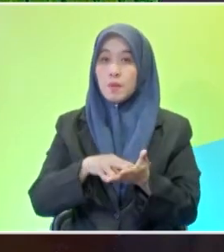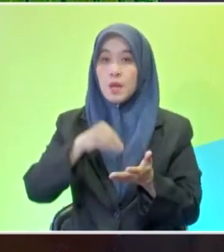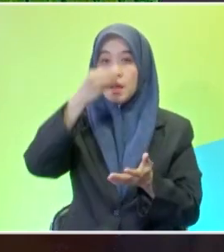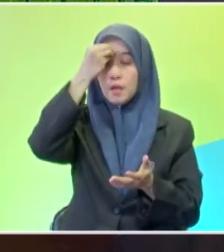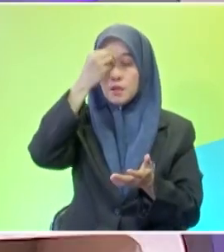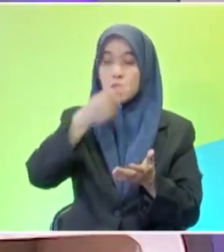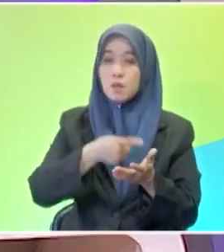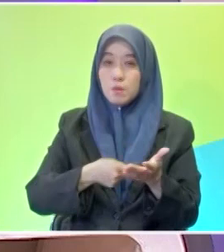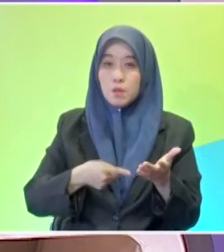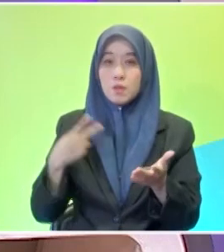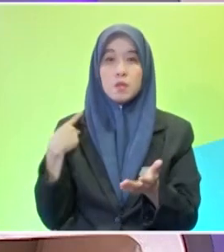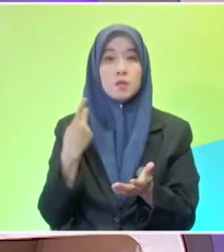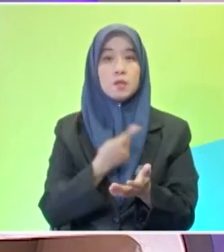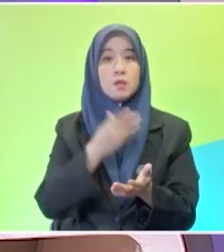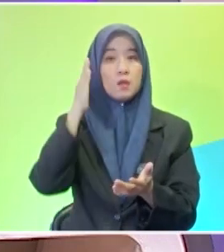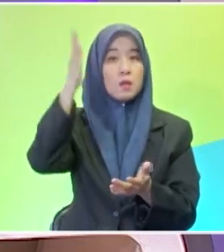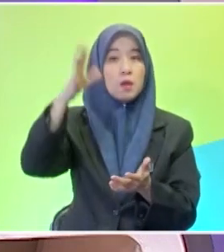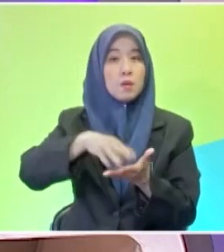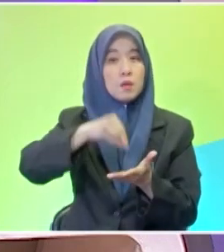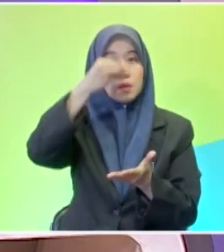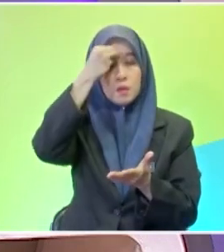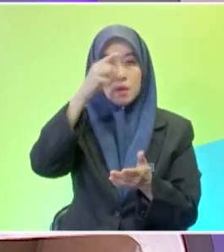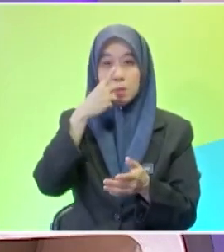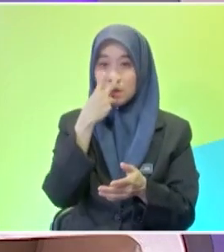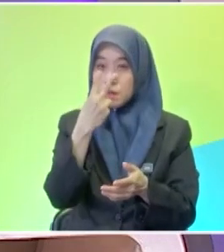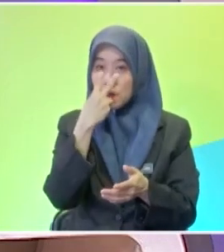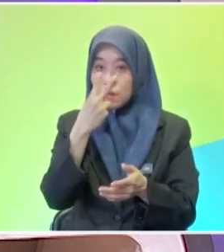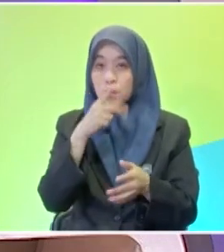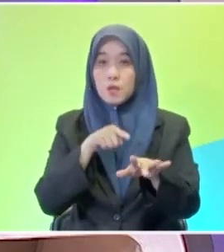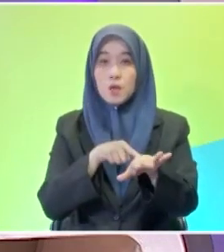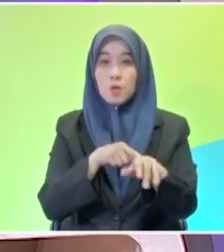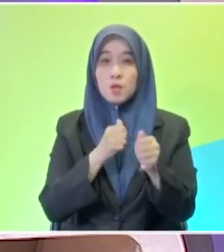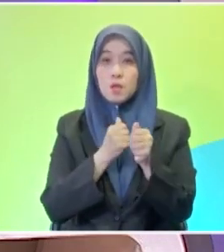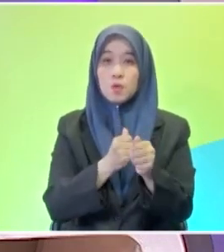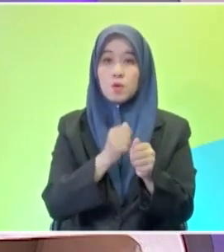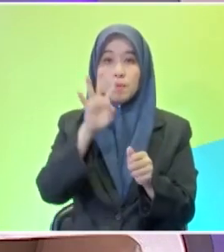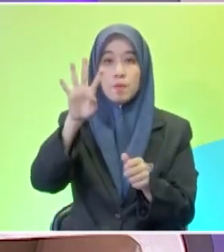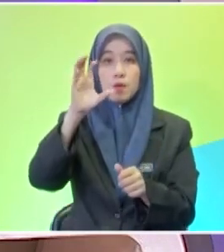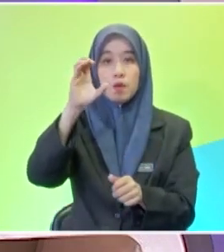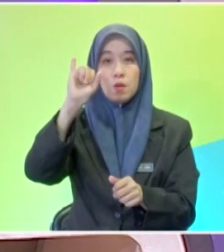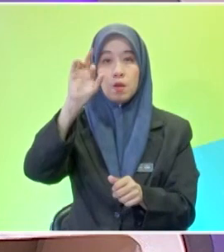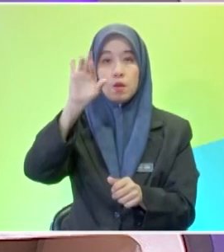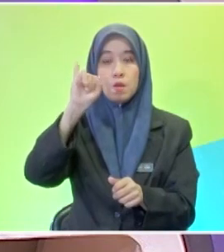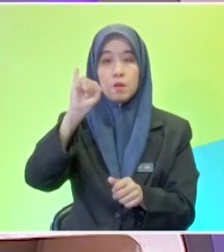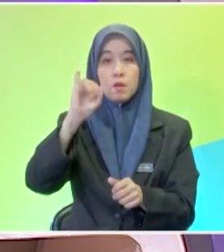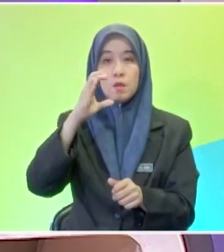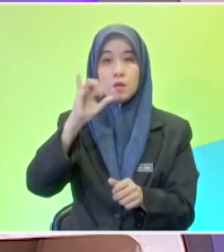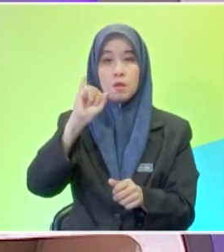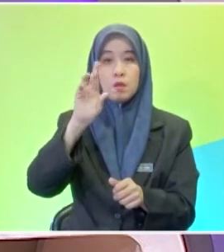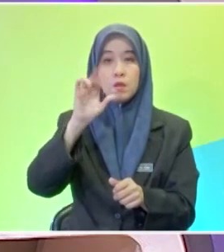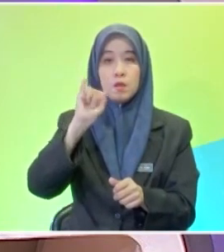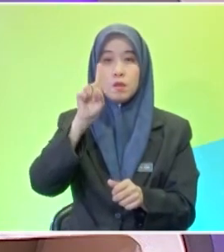kita akan belajar melihat daun ini mengikut empat ciri jadi ciri yang pertama yang kita pelajari ini